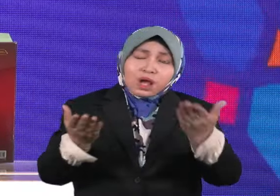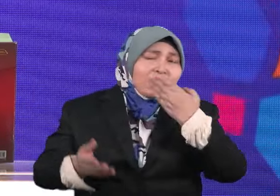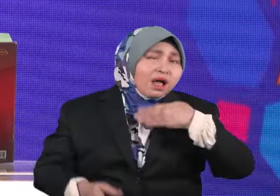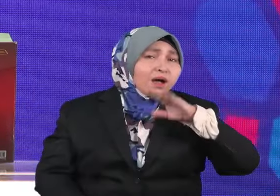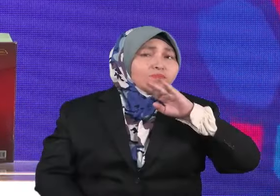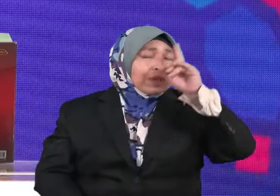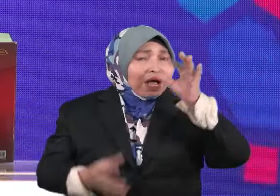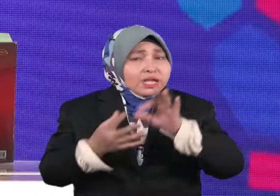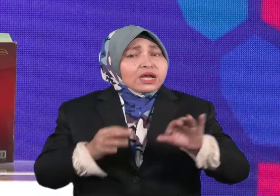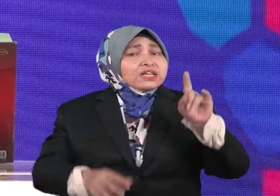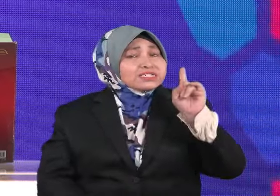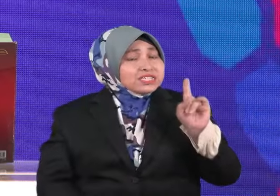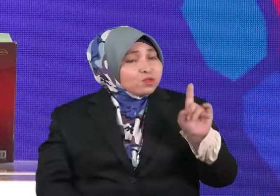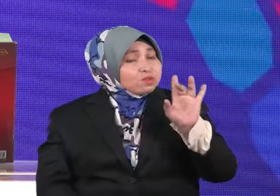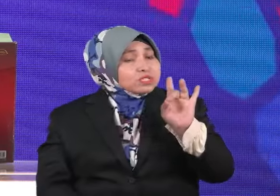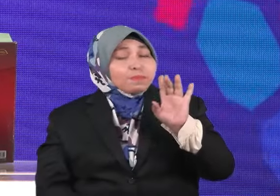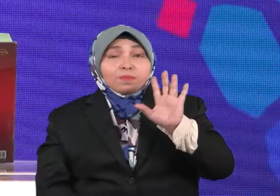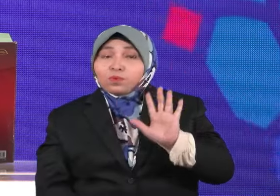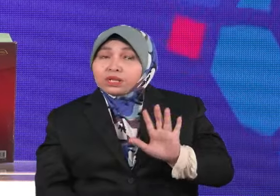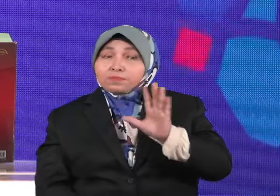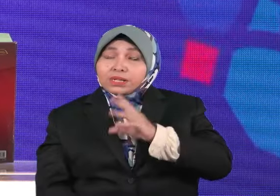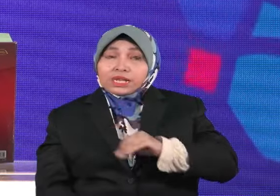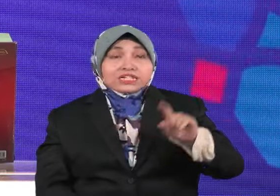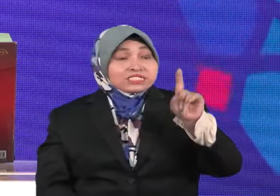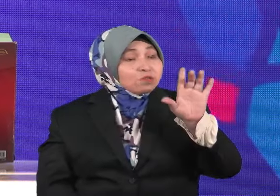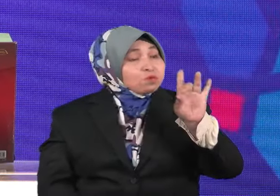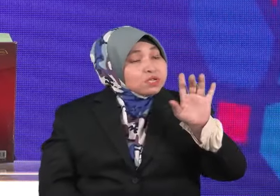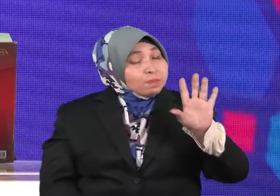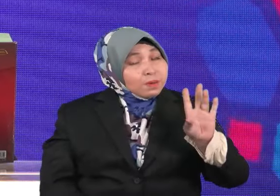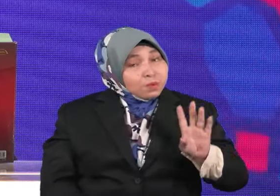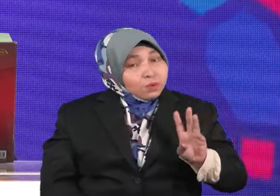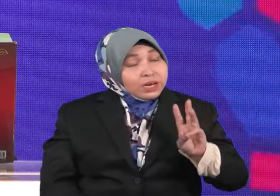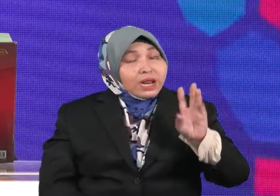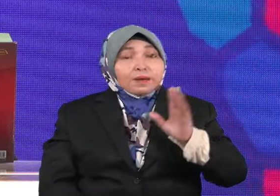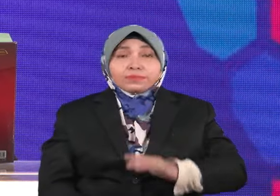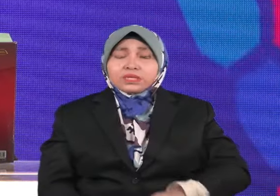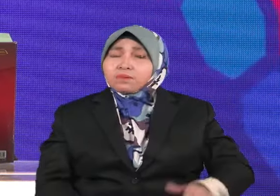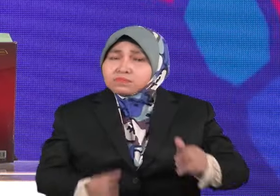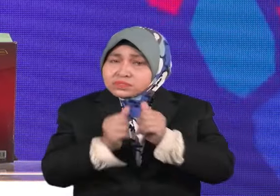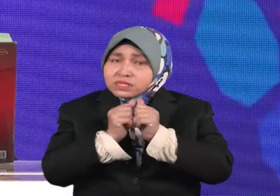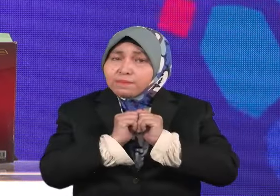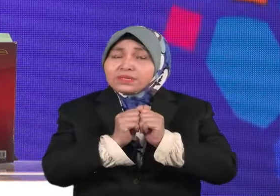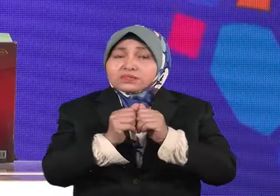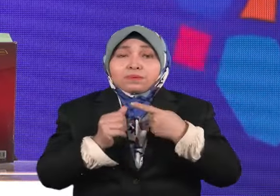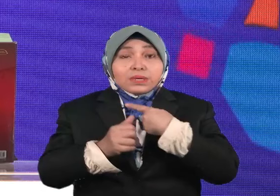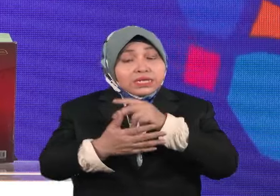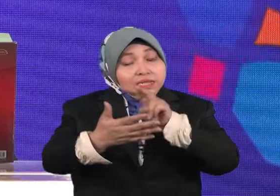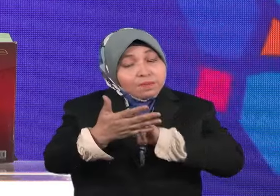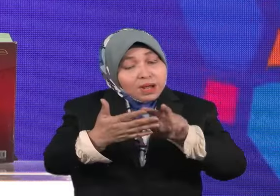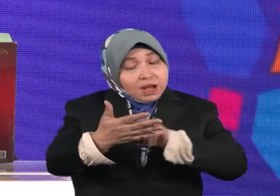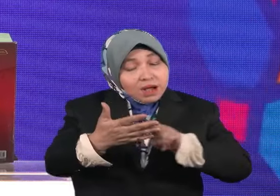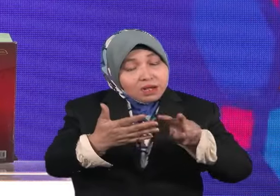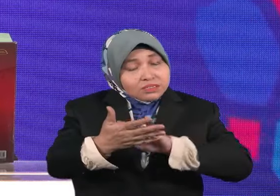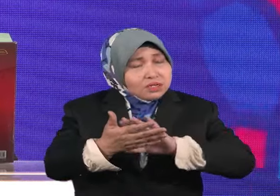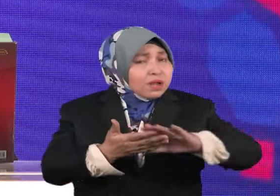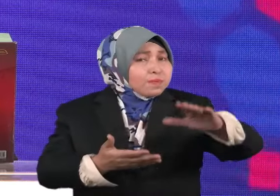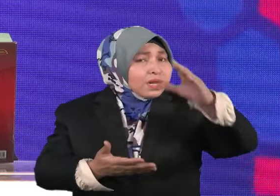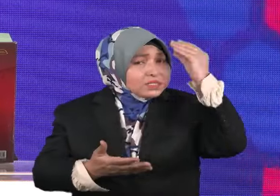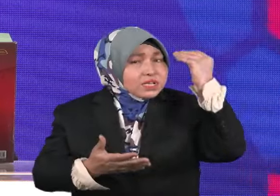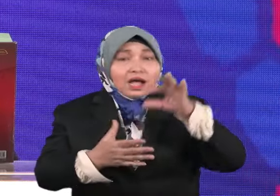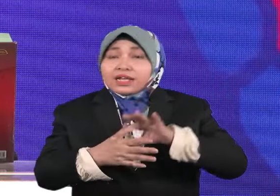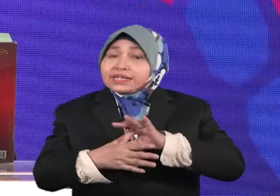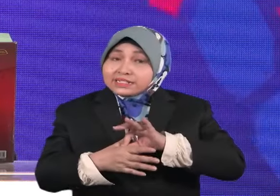ayat 185 dan 186 yang akan sama-sama kita baca dan juga pelajari isi